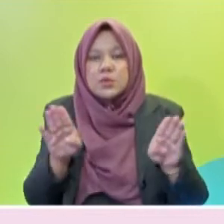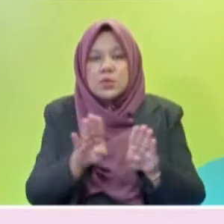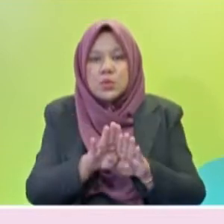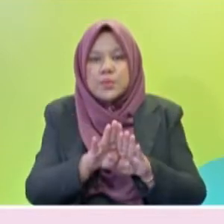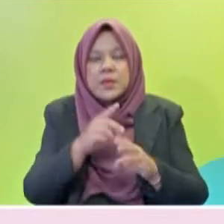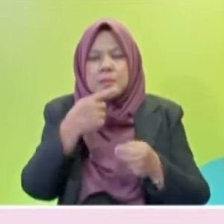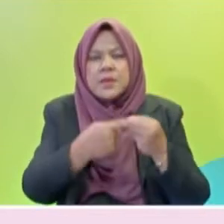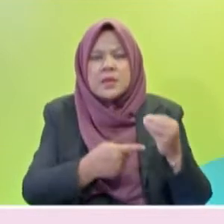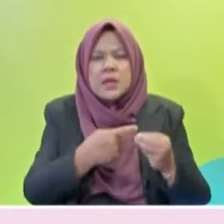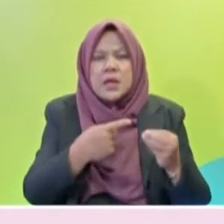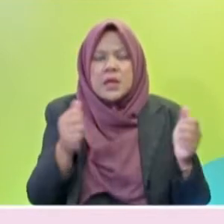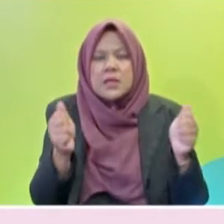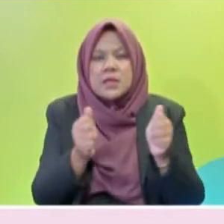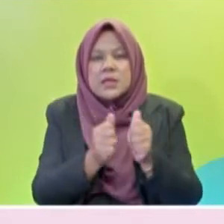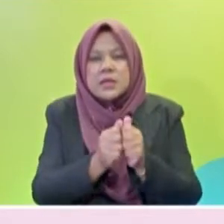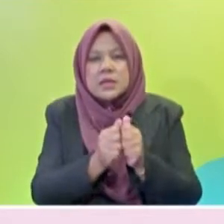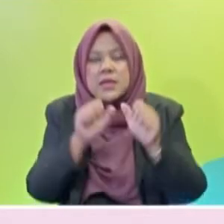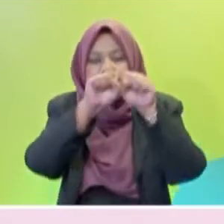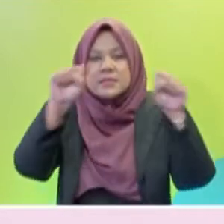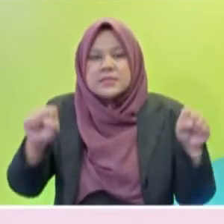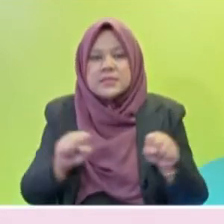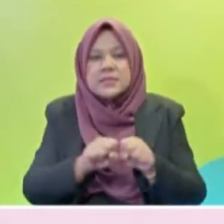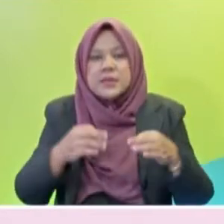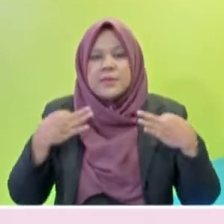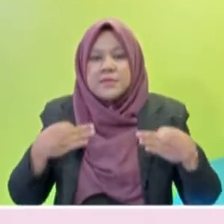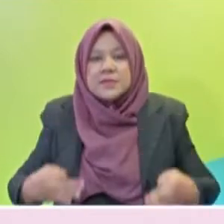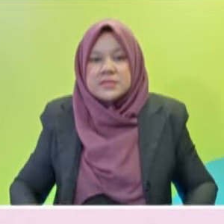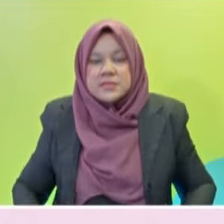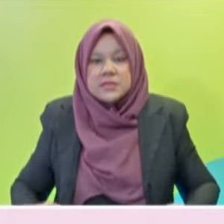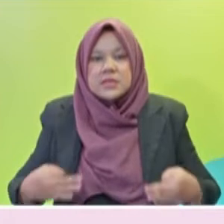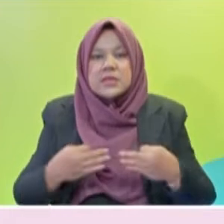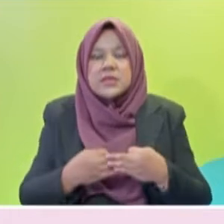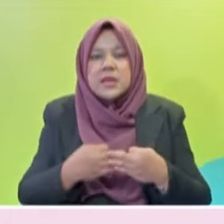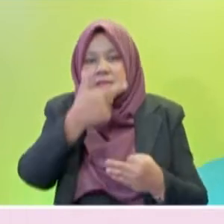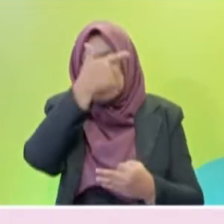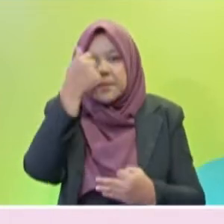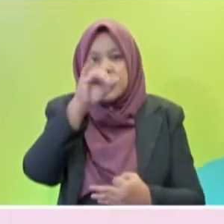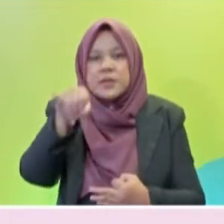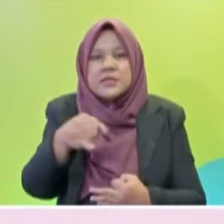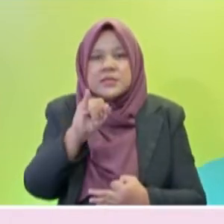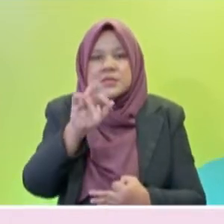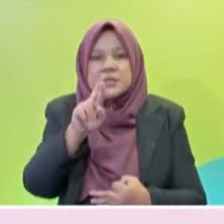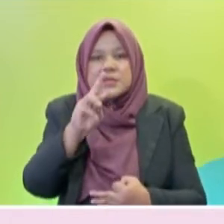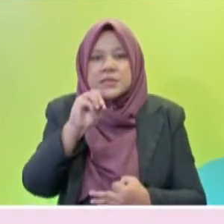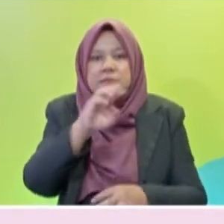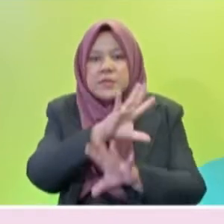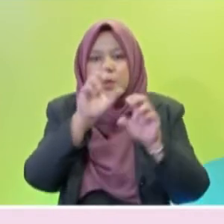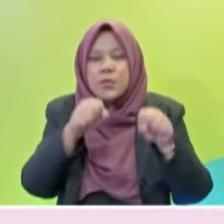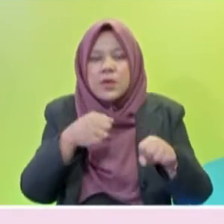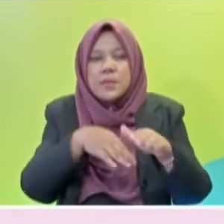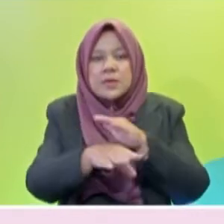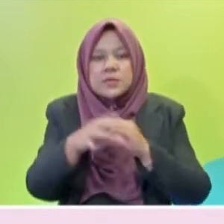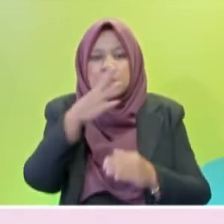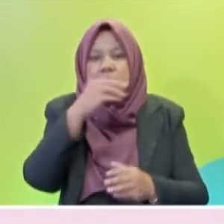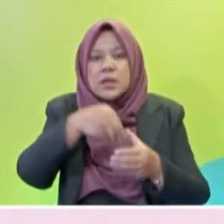dengan satu sistem physical dimana jirim tidak dapat masuk atau keluar dari pada sistem tersebut sudah tertutup